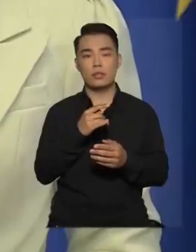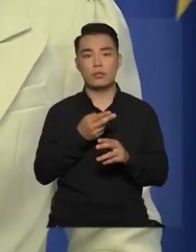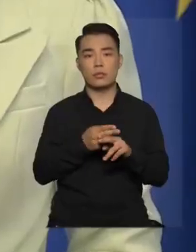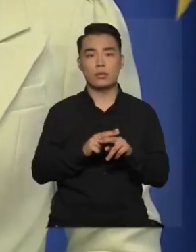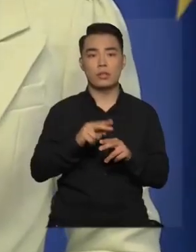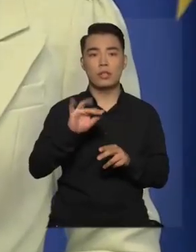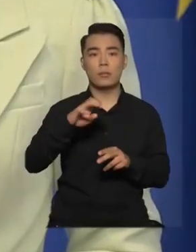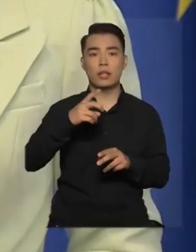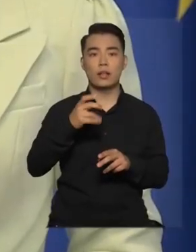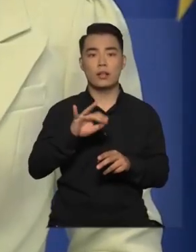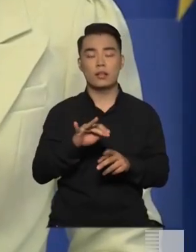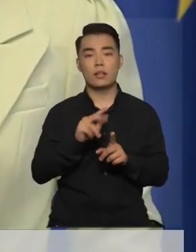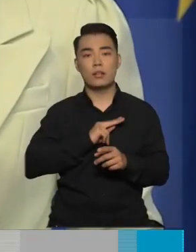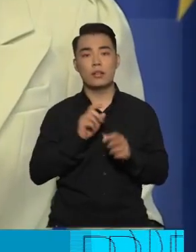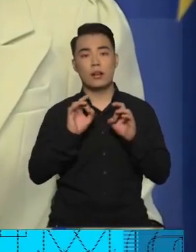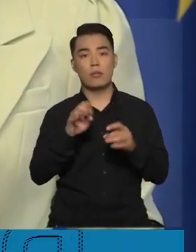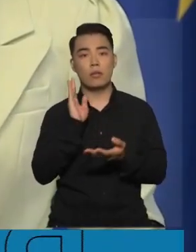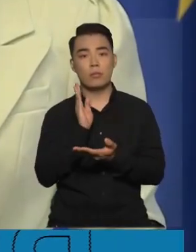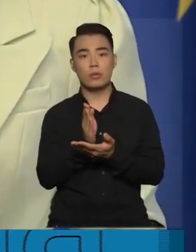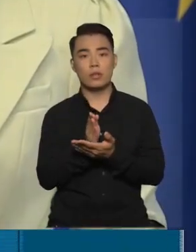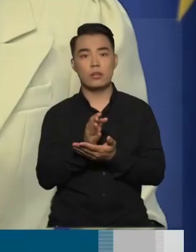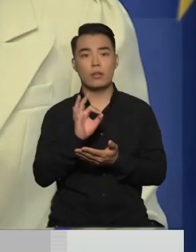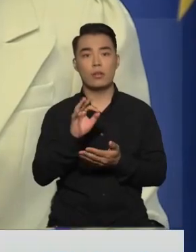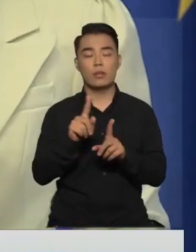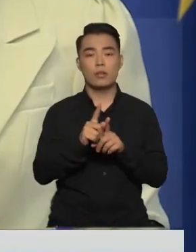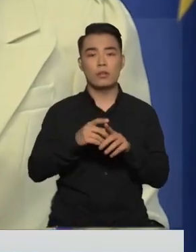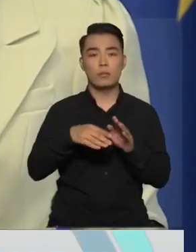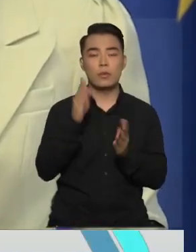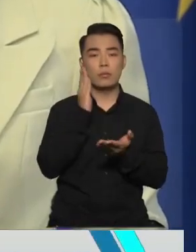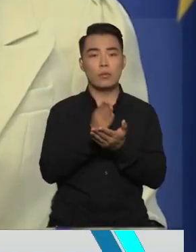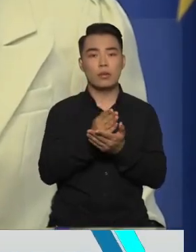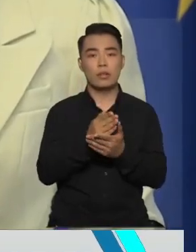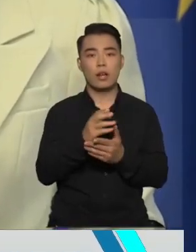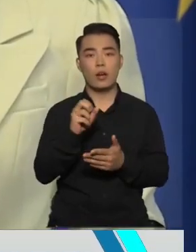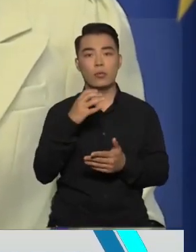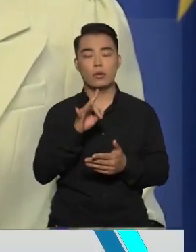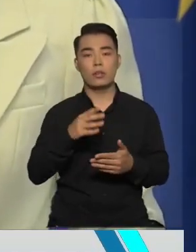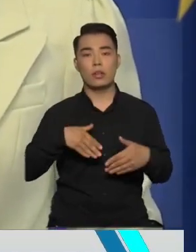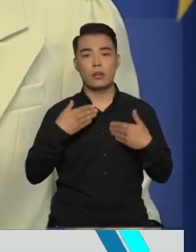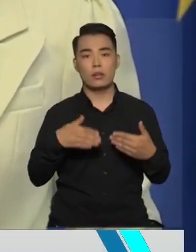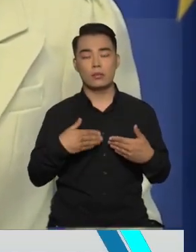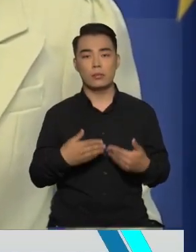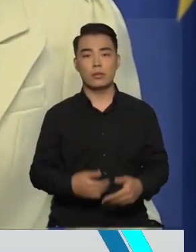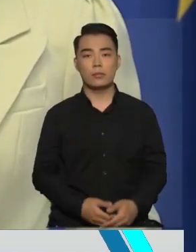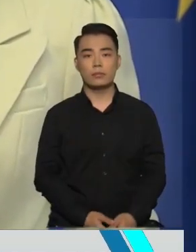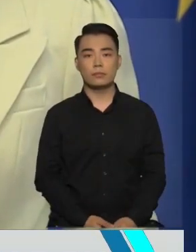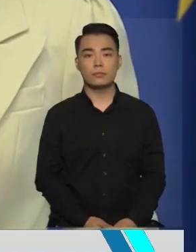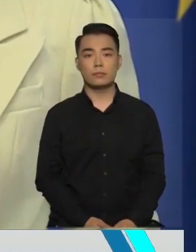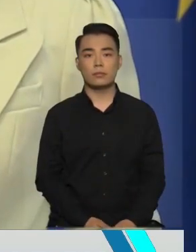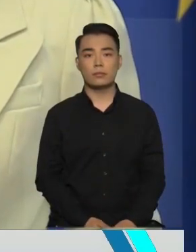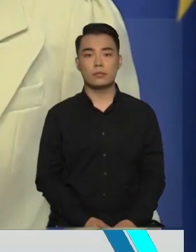Айнур Мангали готова рассказать подробнее. Она выходит с нами на прямую связь. Айнур, добрый вечер, вы в эфире.